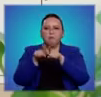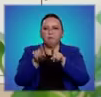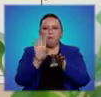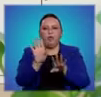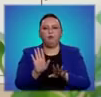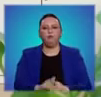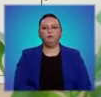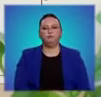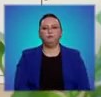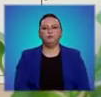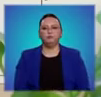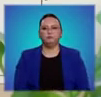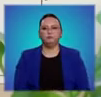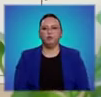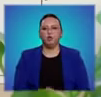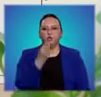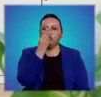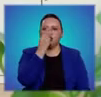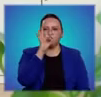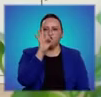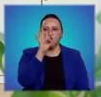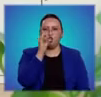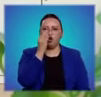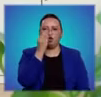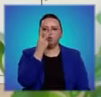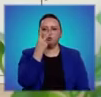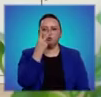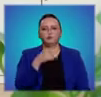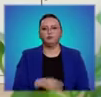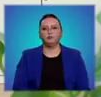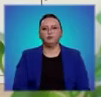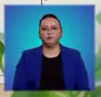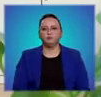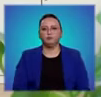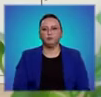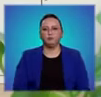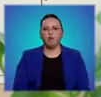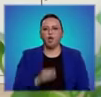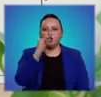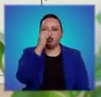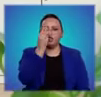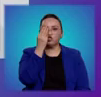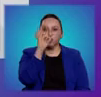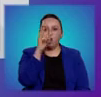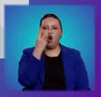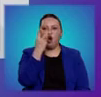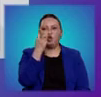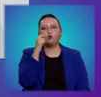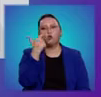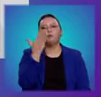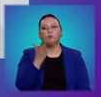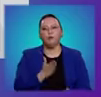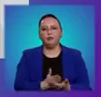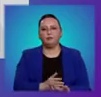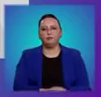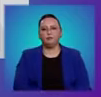За шошо шөөшүү дээр шо дээр хоёр үг байдаг бах нэ. Ши үеэр монгол бичиг